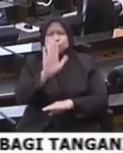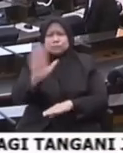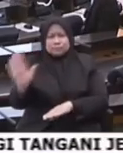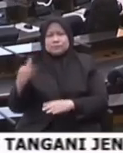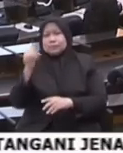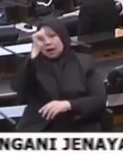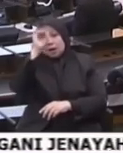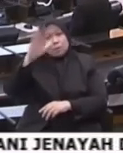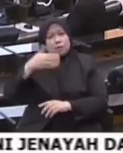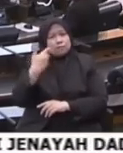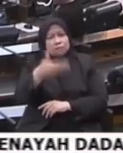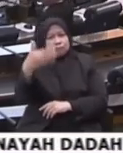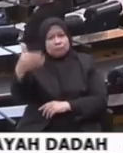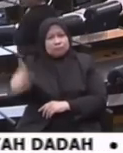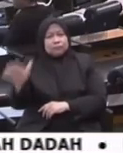Arab